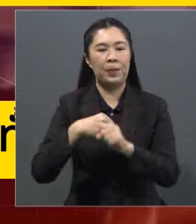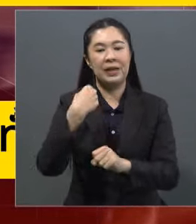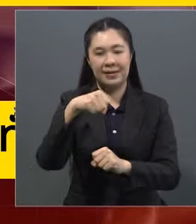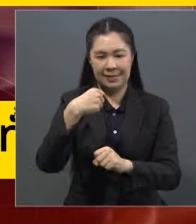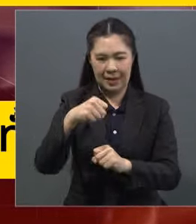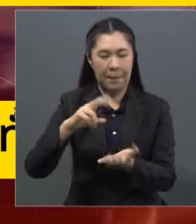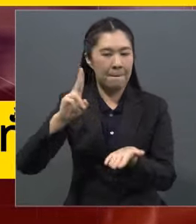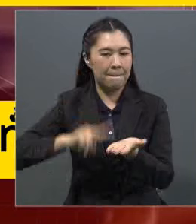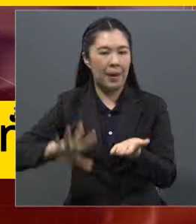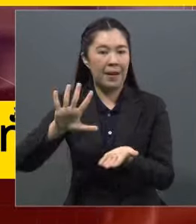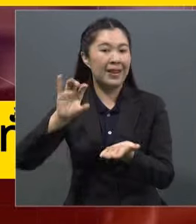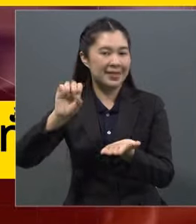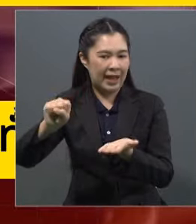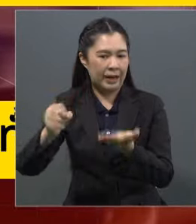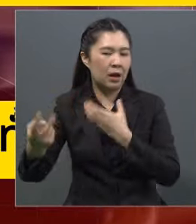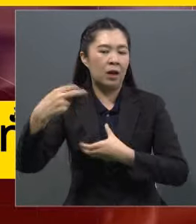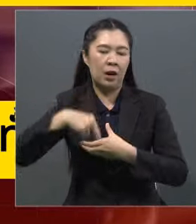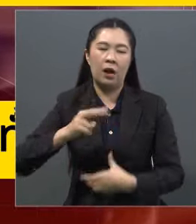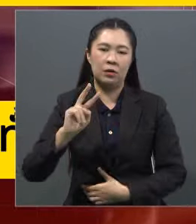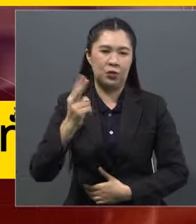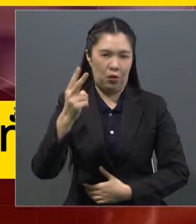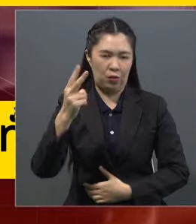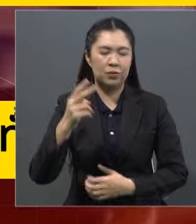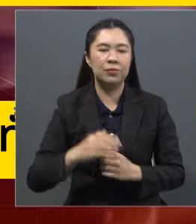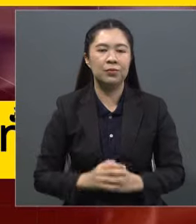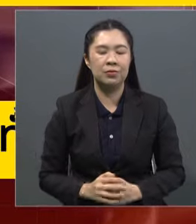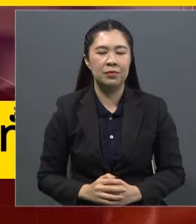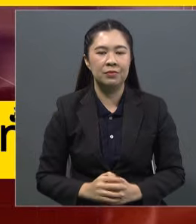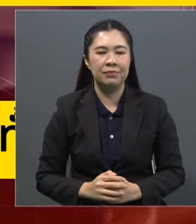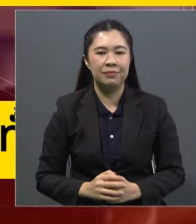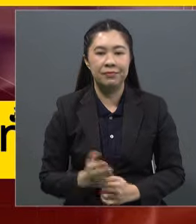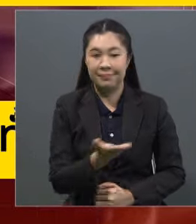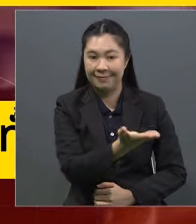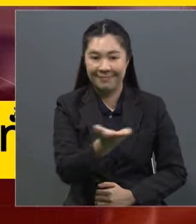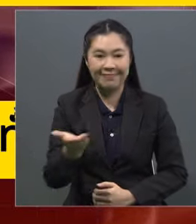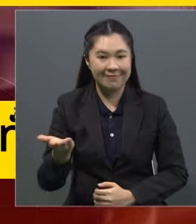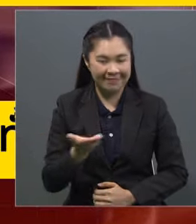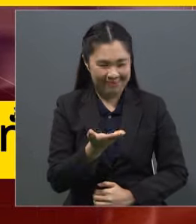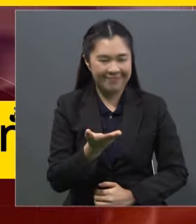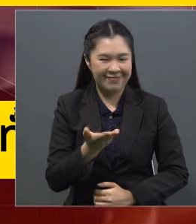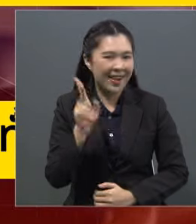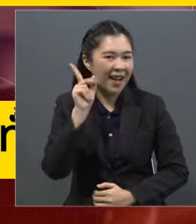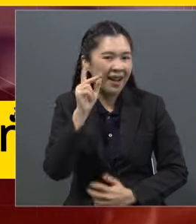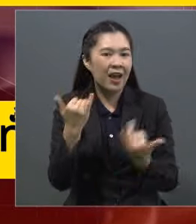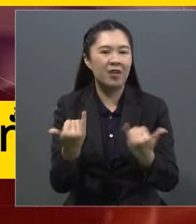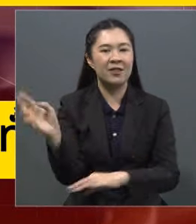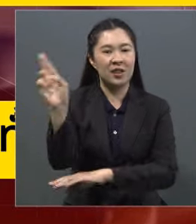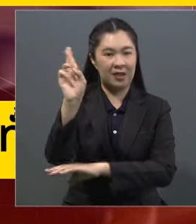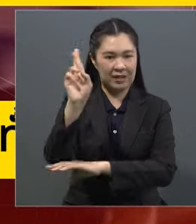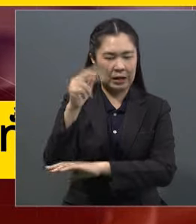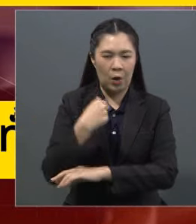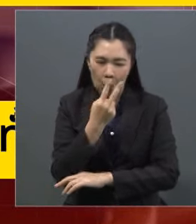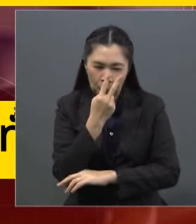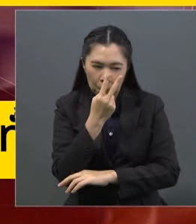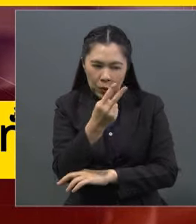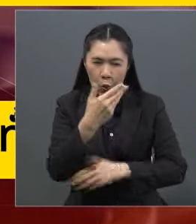ปรับไม่เกิน 500,000 บาทหรือทั้งจำทั้งปรับครับ ค่ะเชิญชวนแฟนๆข่าว MVT Newsในช่วงข่าวภาคเที่ยงถ้าไปเจอพิกัด